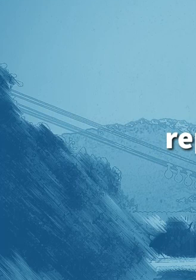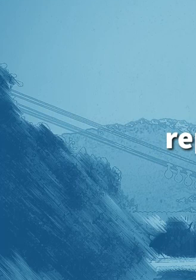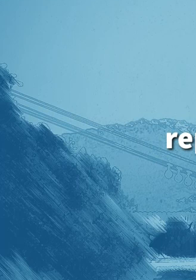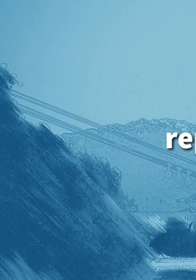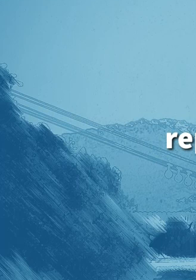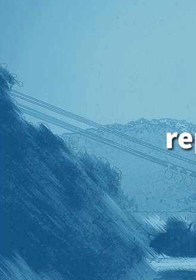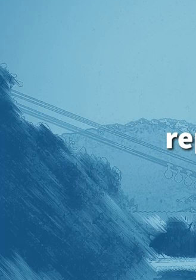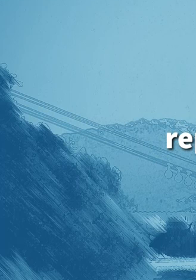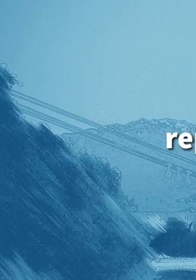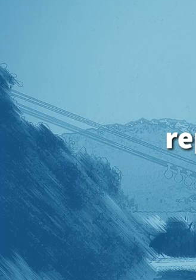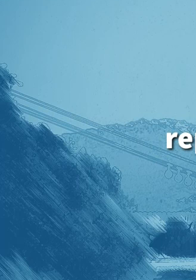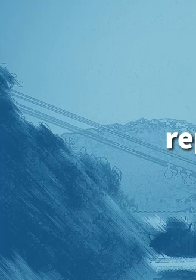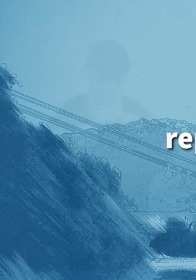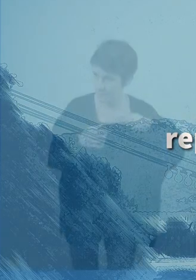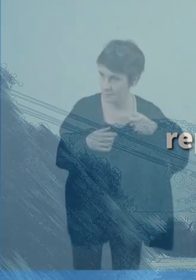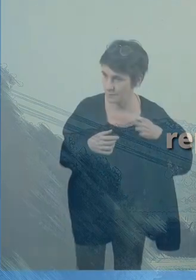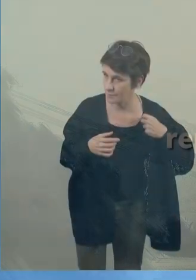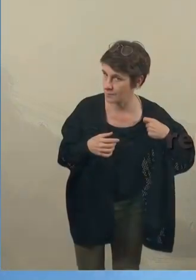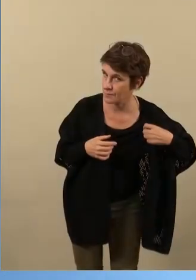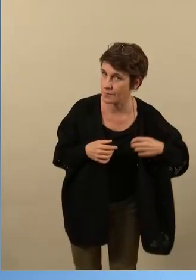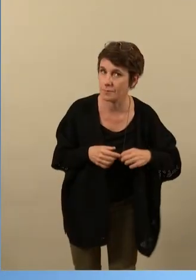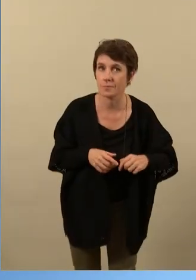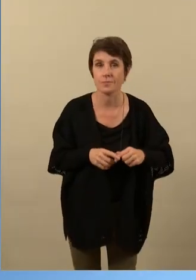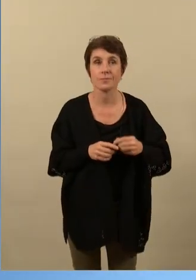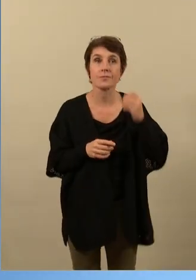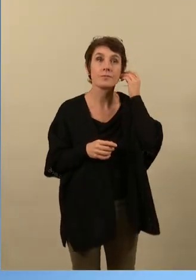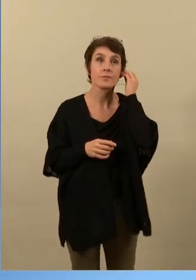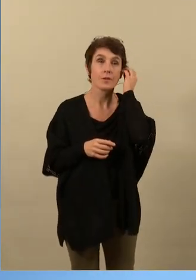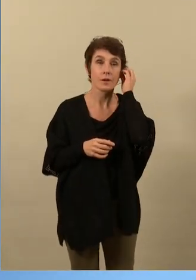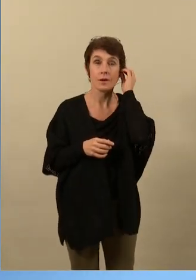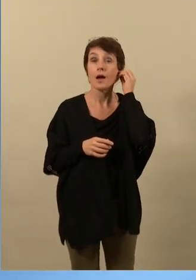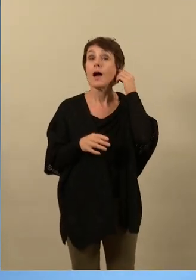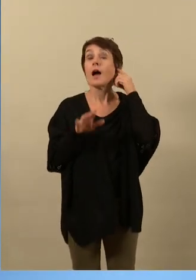allez je vous propose de reprendre après cette pause qui a finalement duré 15